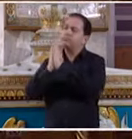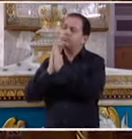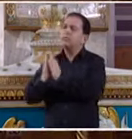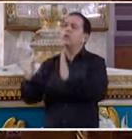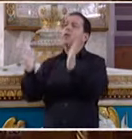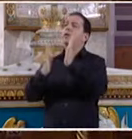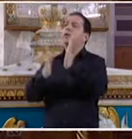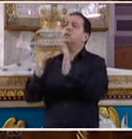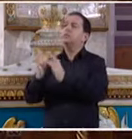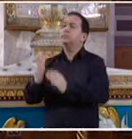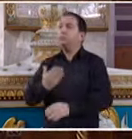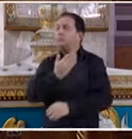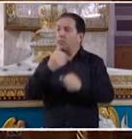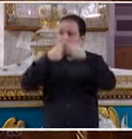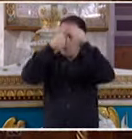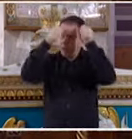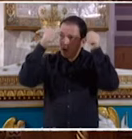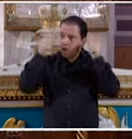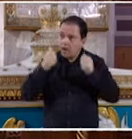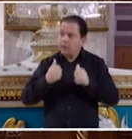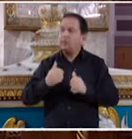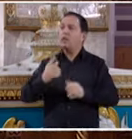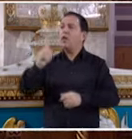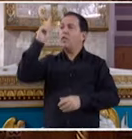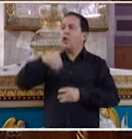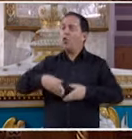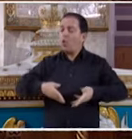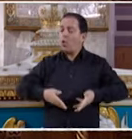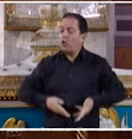Τες πρεσβείες της Θεοτόκου